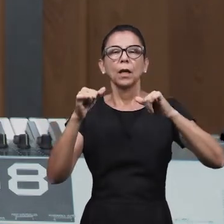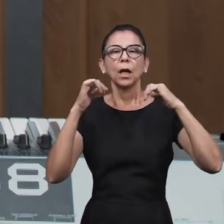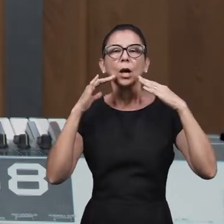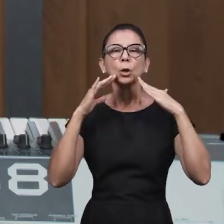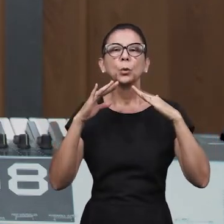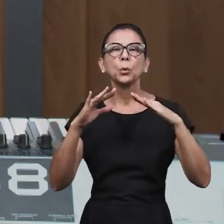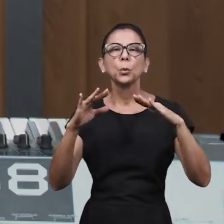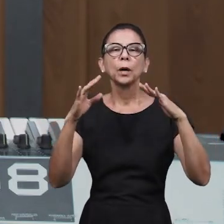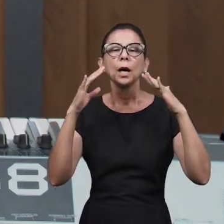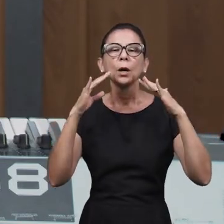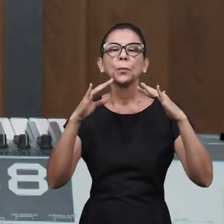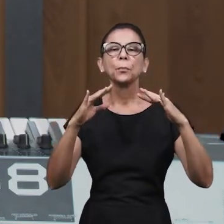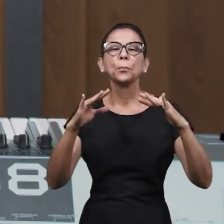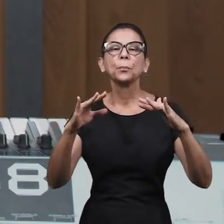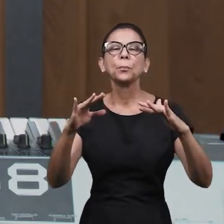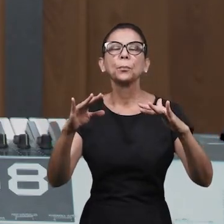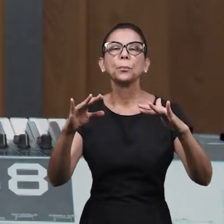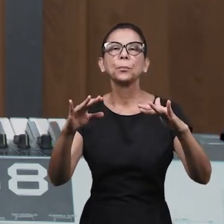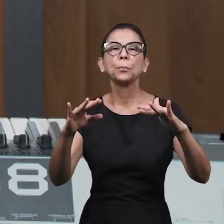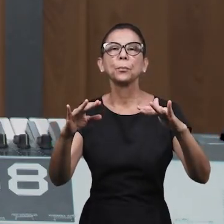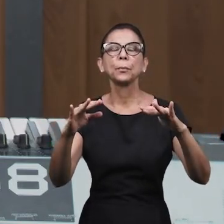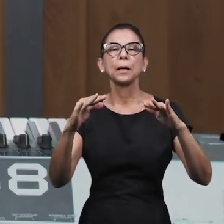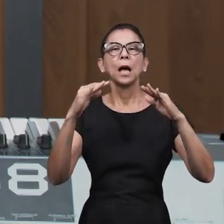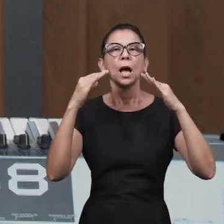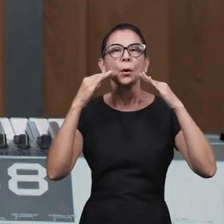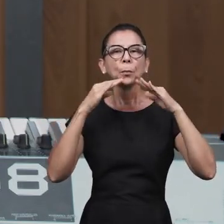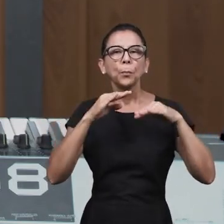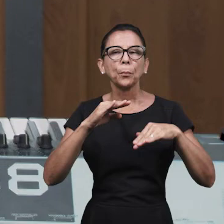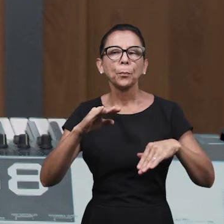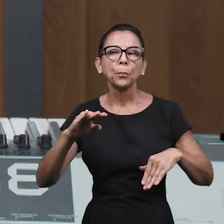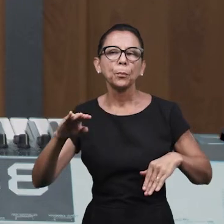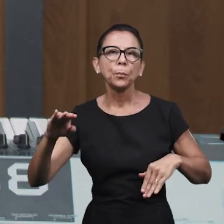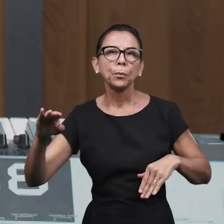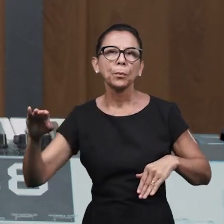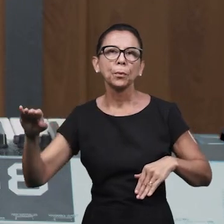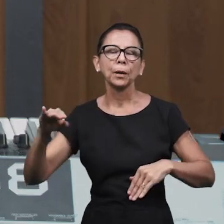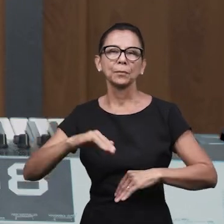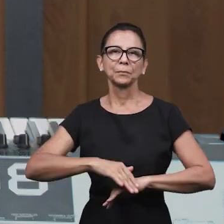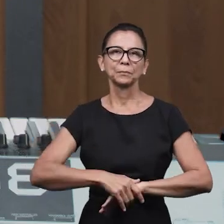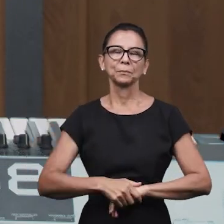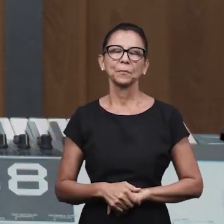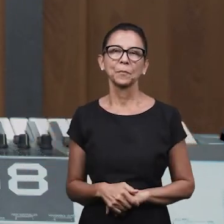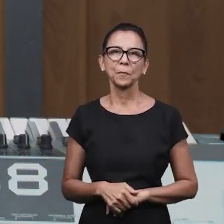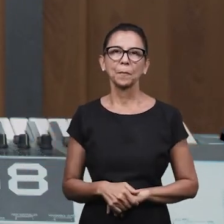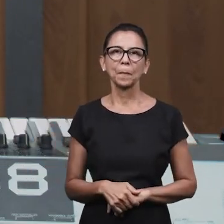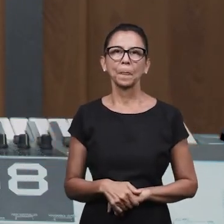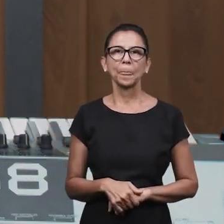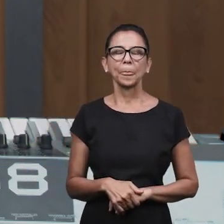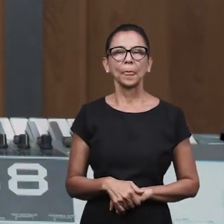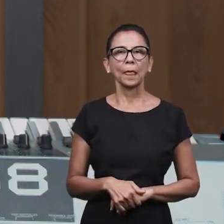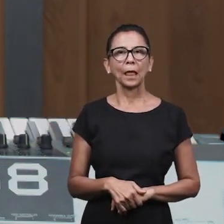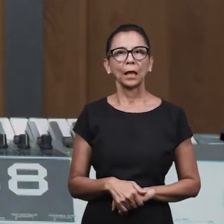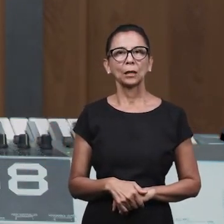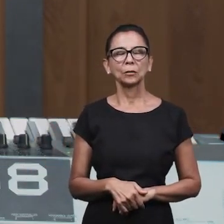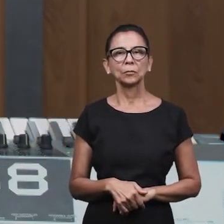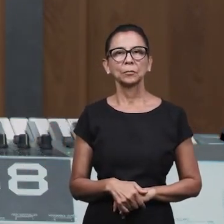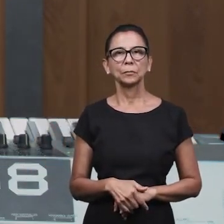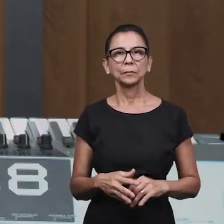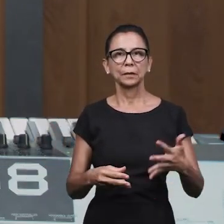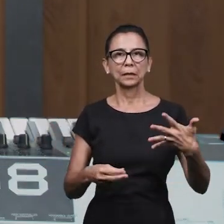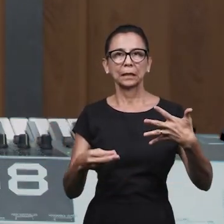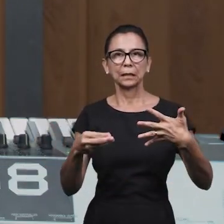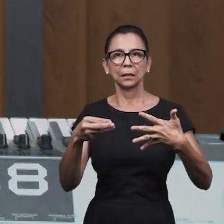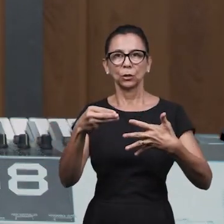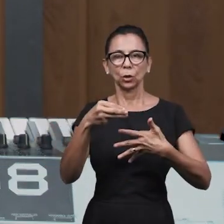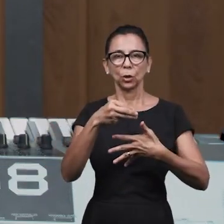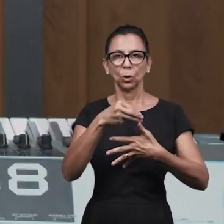feuille doit être accrochée au mur avec votre souffle. Cela va travailler la constance du souffle. Notre exercice bien, c'est de prendre